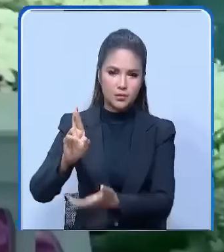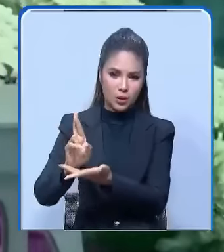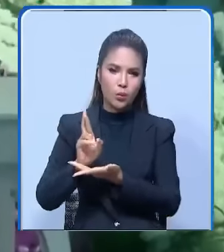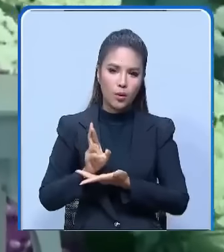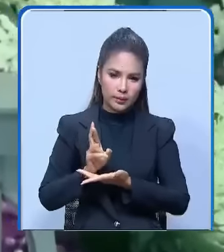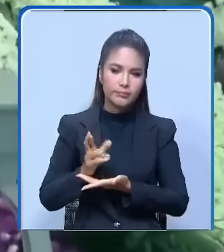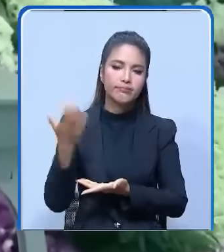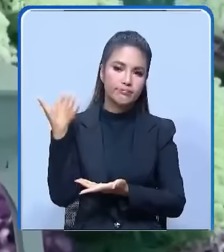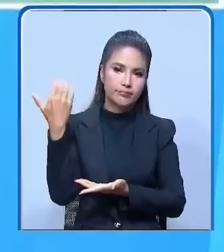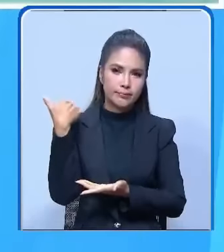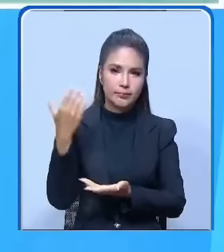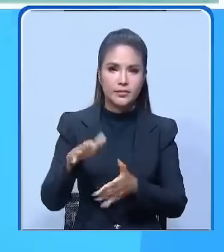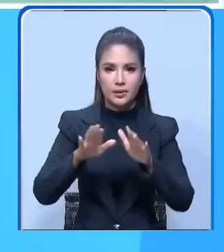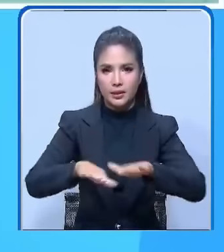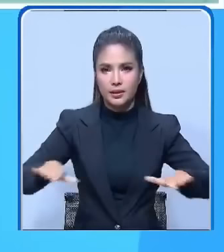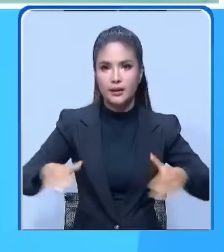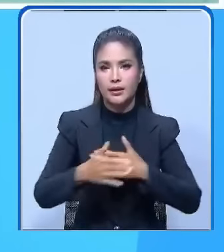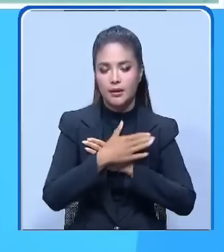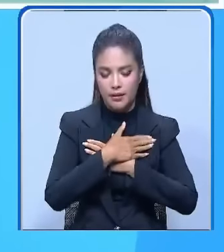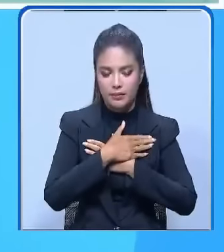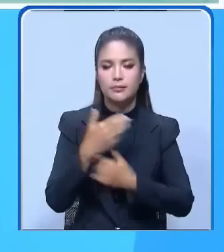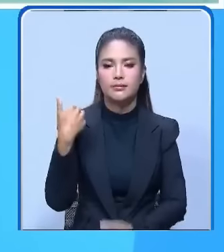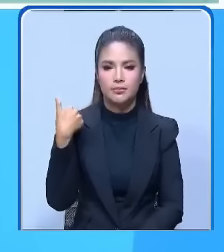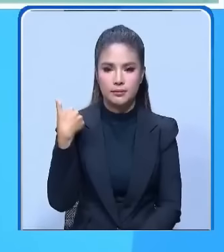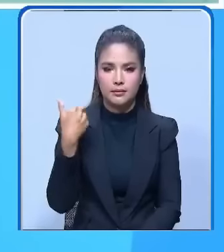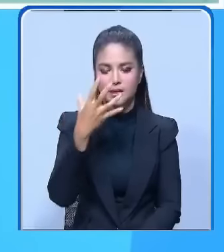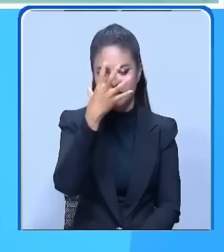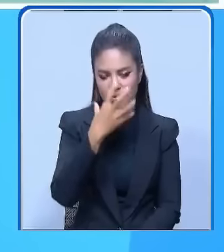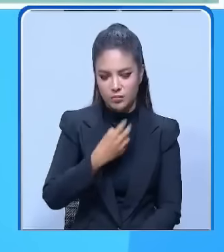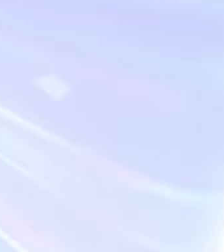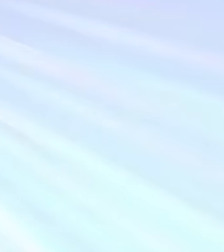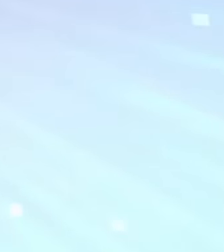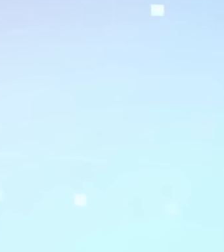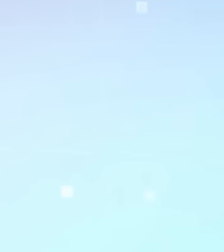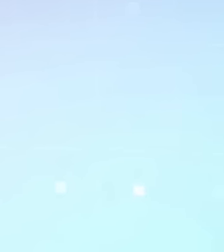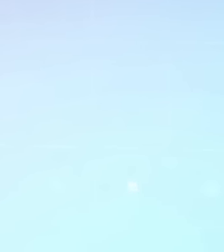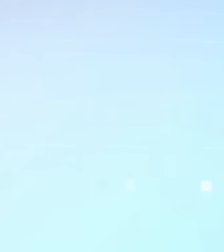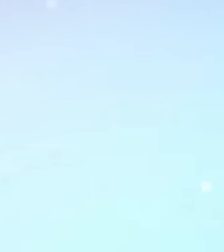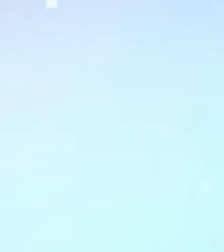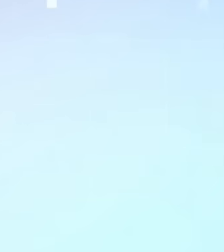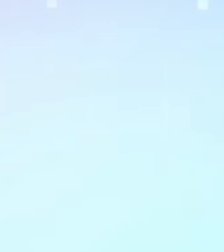ที่รักของเด็กๆนักเรียนด้วยนะคะคุณผู้ชมเศร้าจริงๆนะเห็นภาพแบบนี้นะคะ